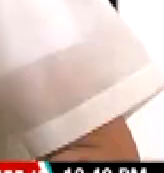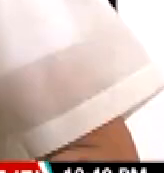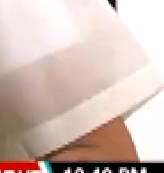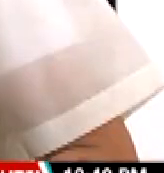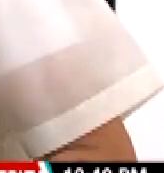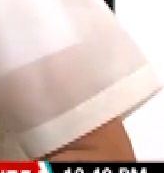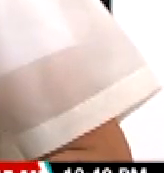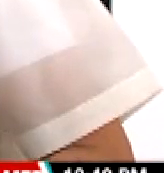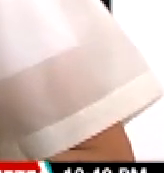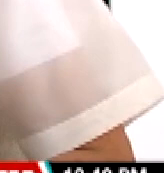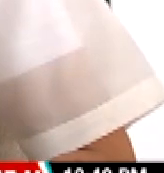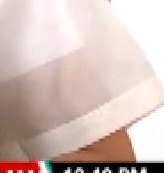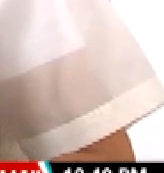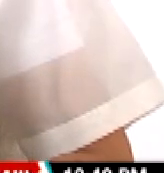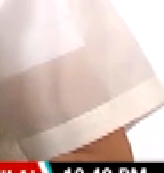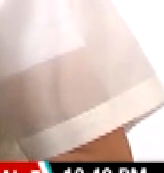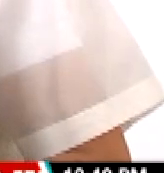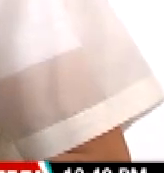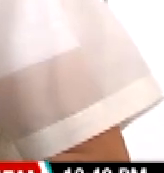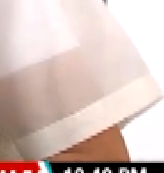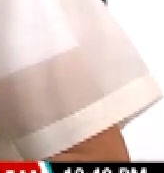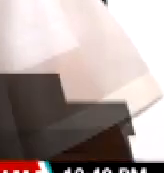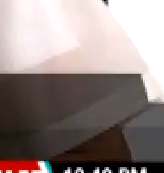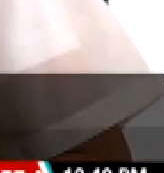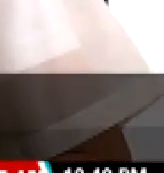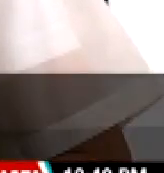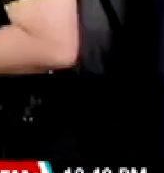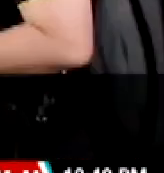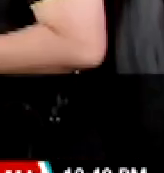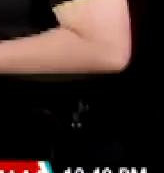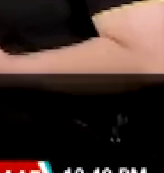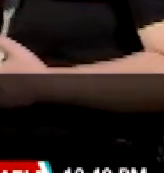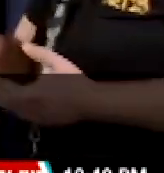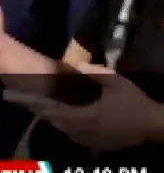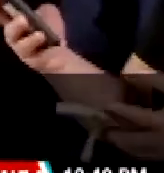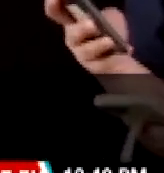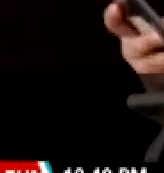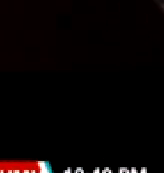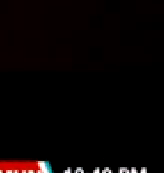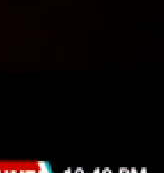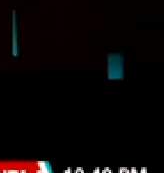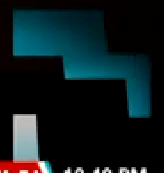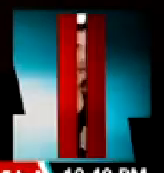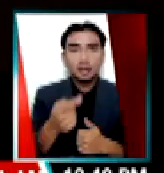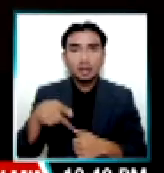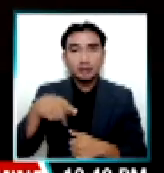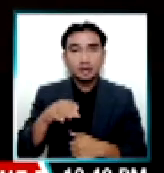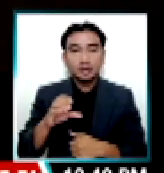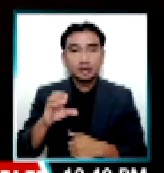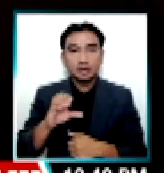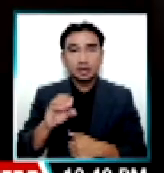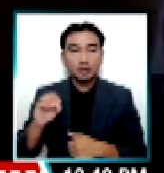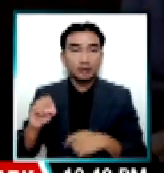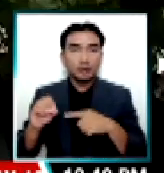Sea. Bukod sa mga nauna ng pinangalanan ni Marcos bilang kalihim ng iba't ibang ahensya, ayon sa kanyang PCOO Secretary-designate na si Attorney